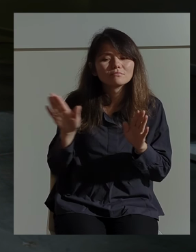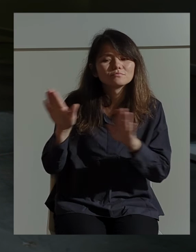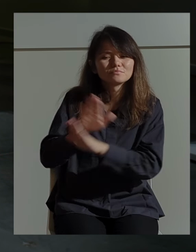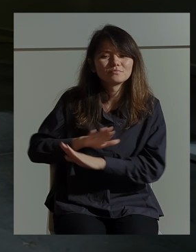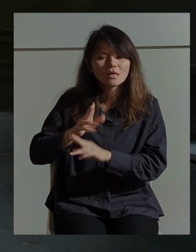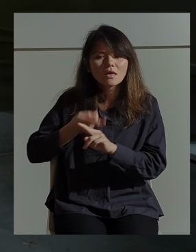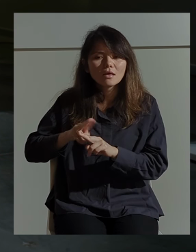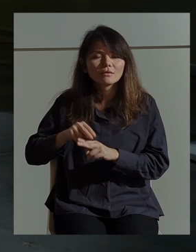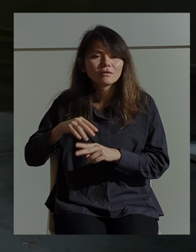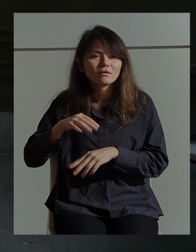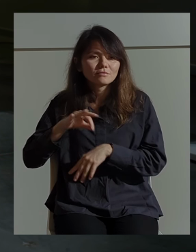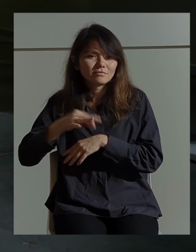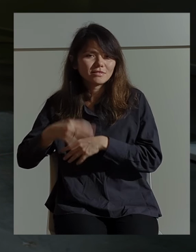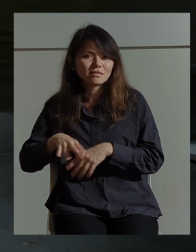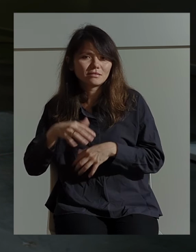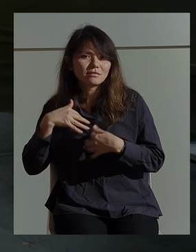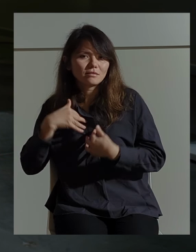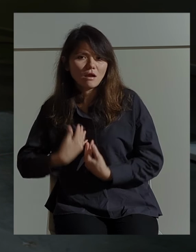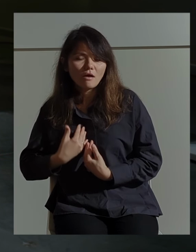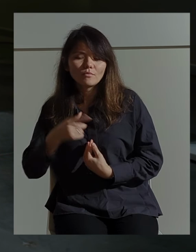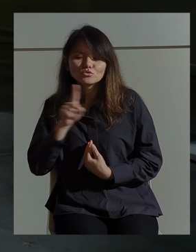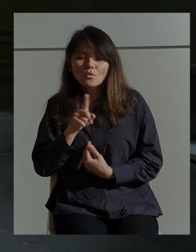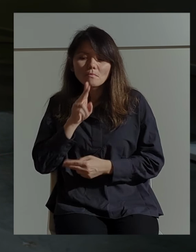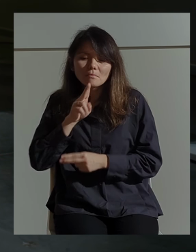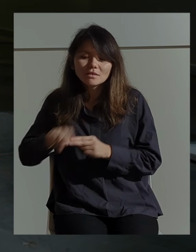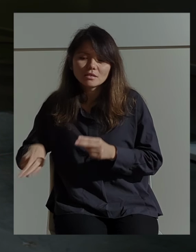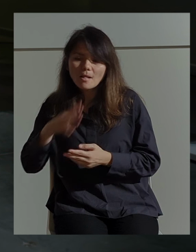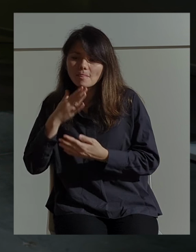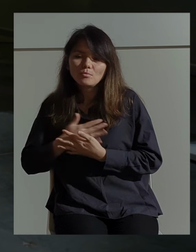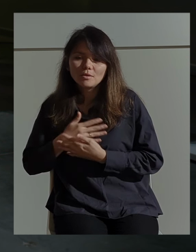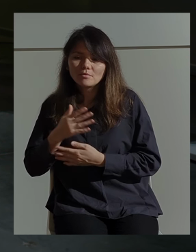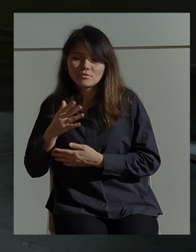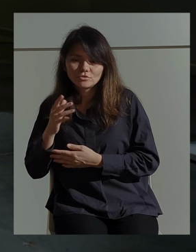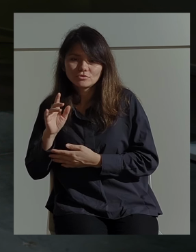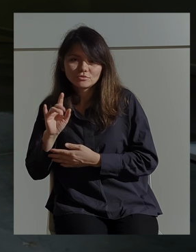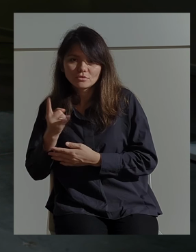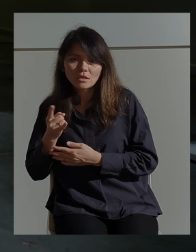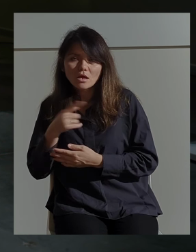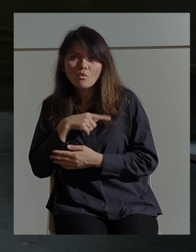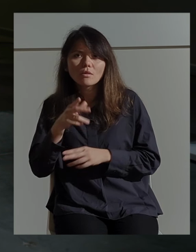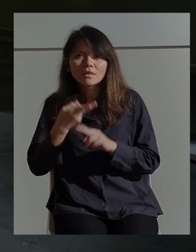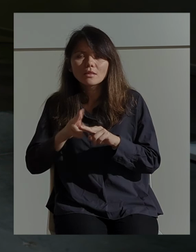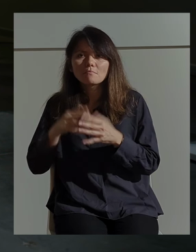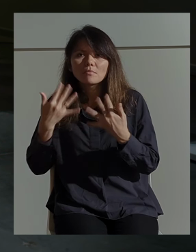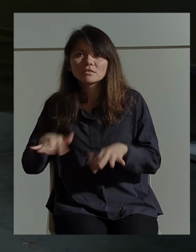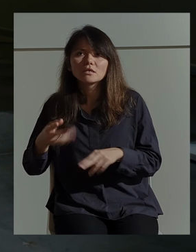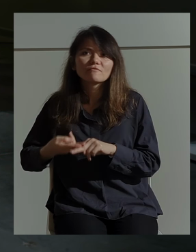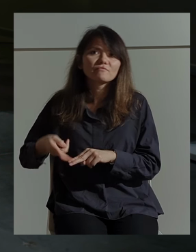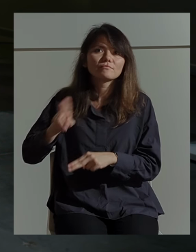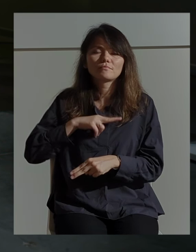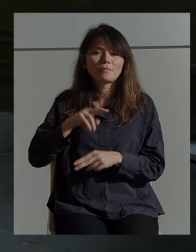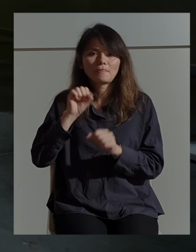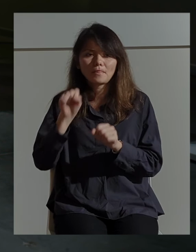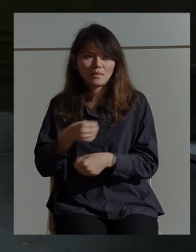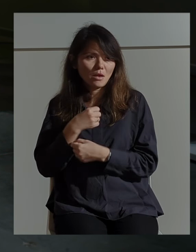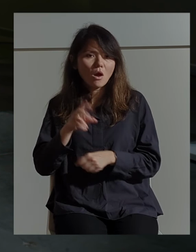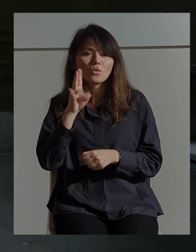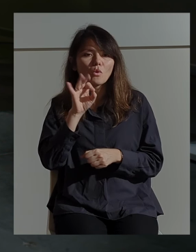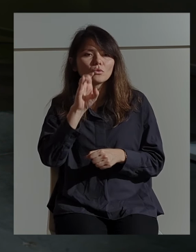пережил что он в общем потерял любимого человека и больше эту потерю восполнить никогда не сможет Причём здесь Социум это